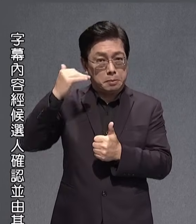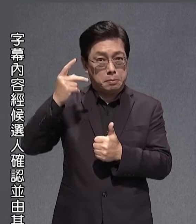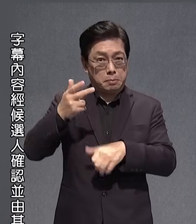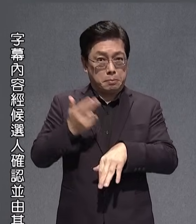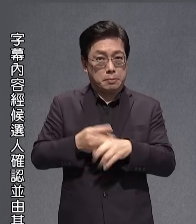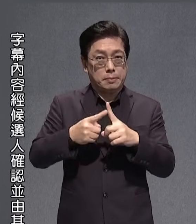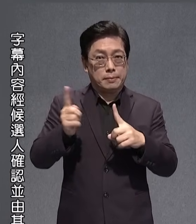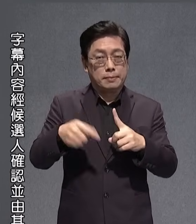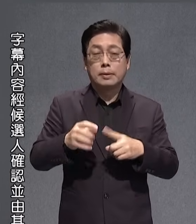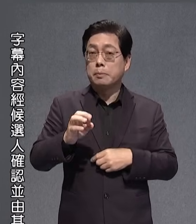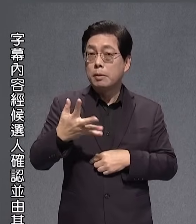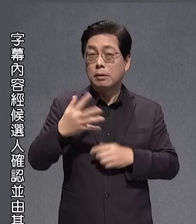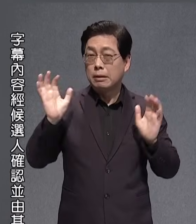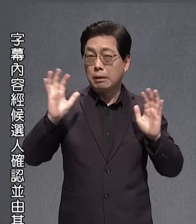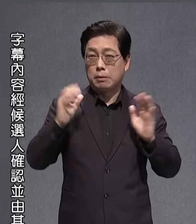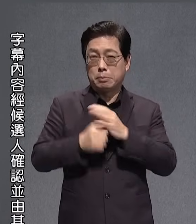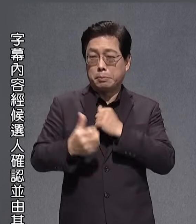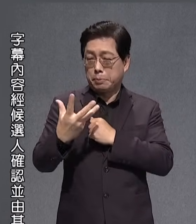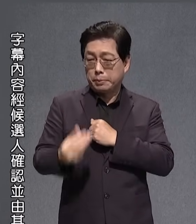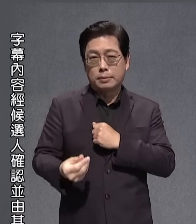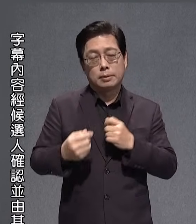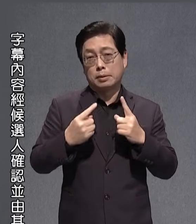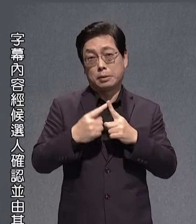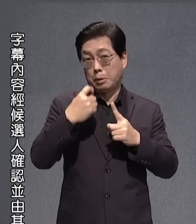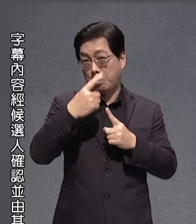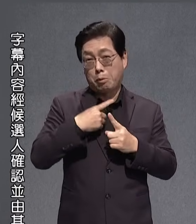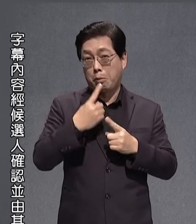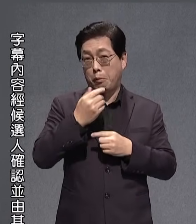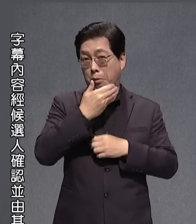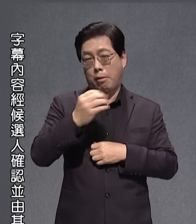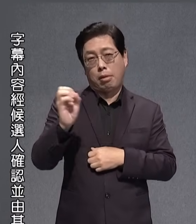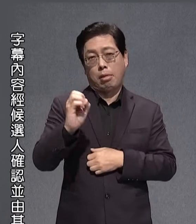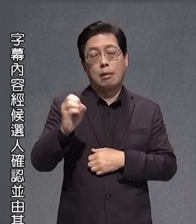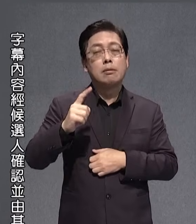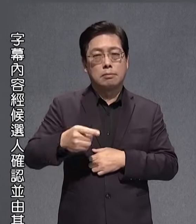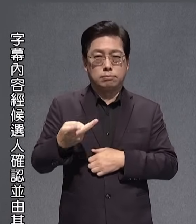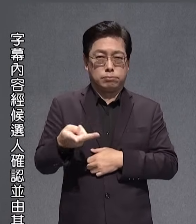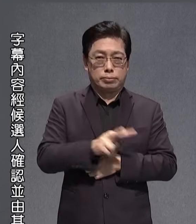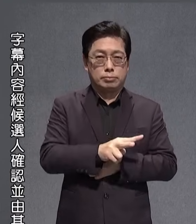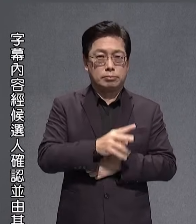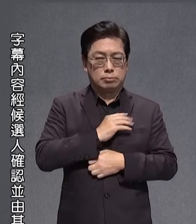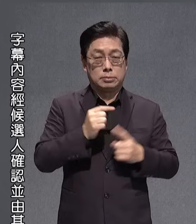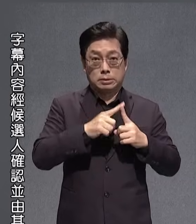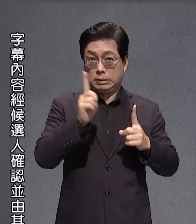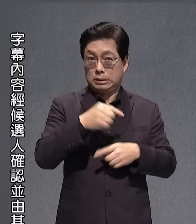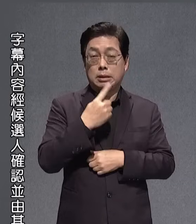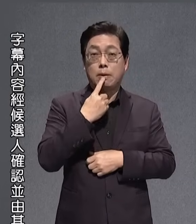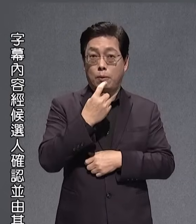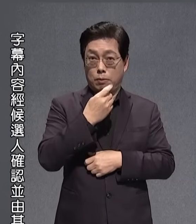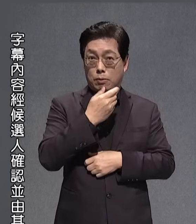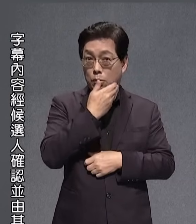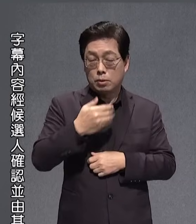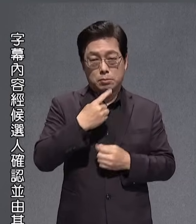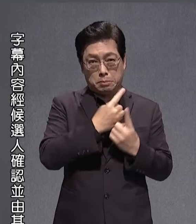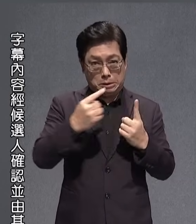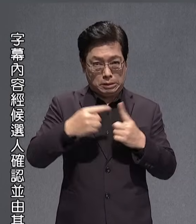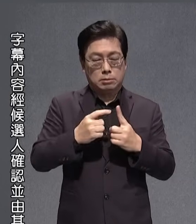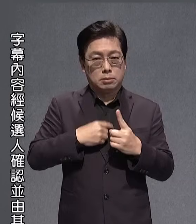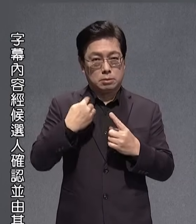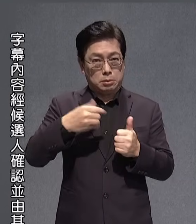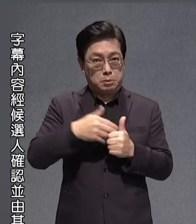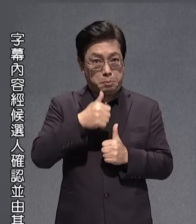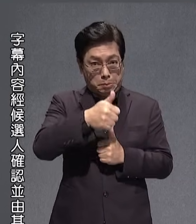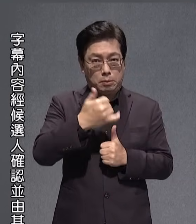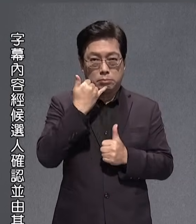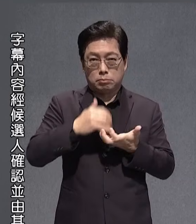因为台湾少子化不会再有人口红利了，因此我们必须转向人才红利，每一个人更好的教育，让